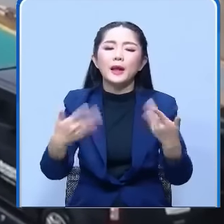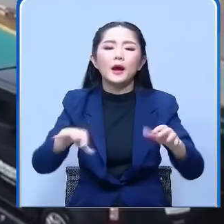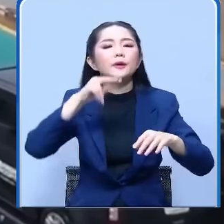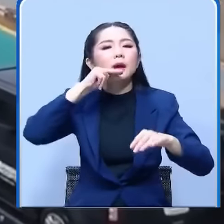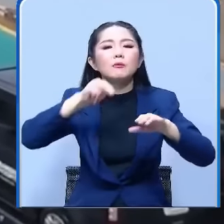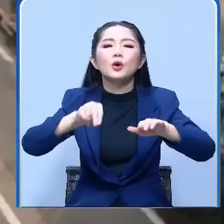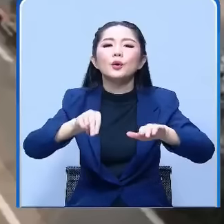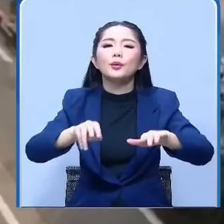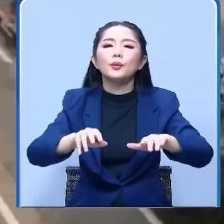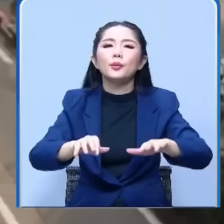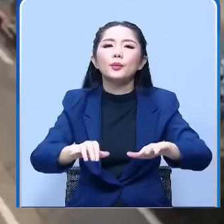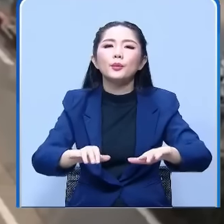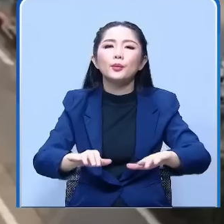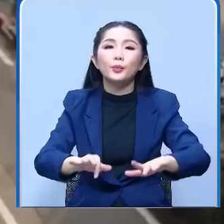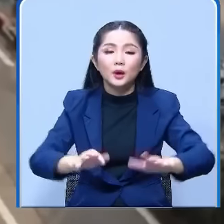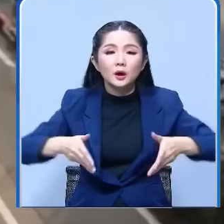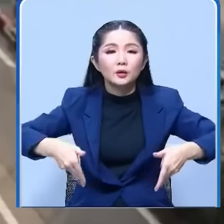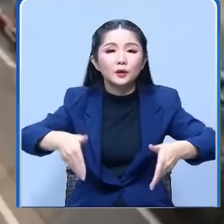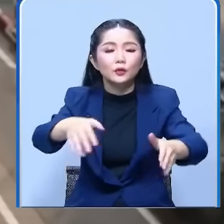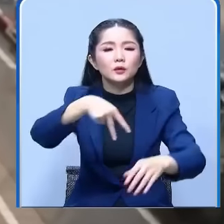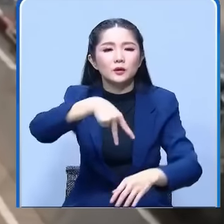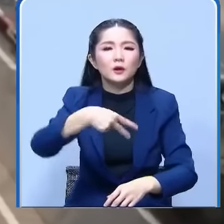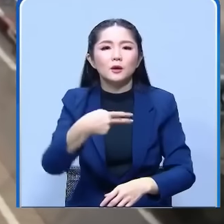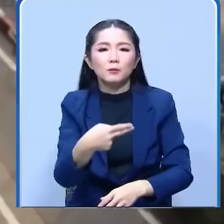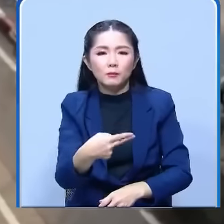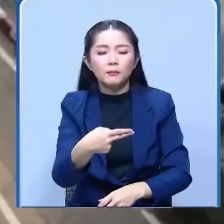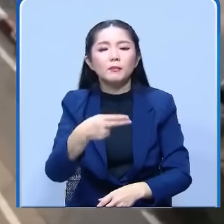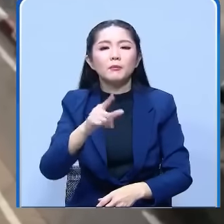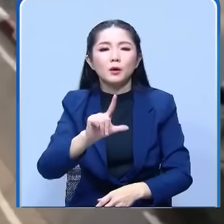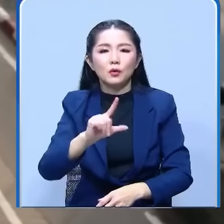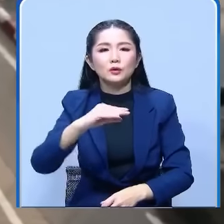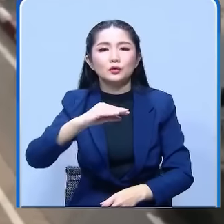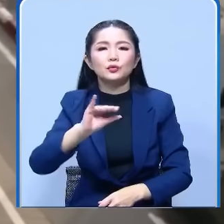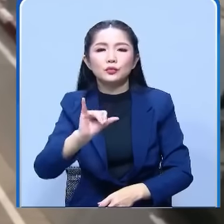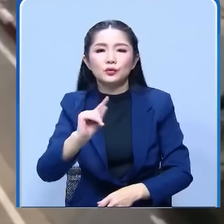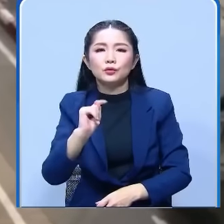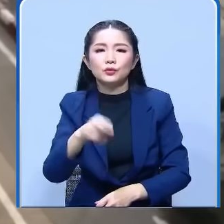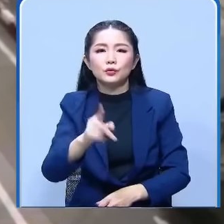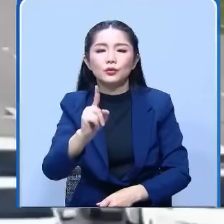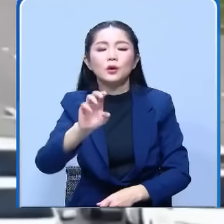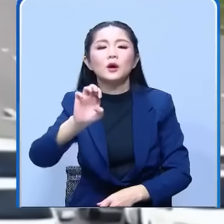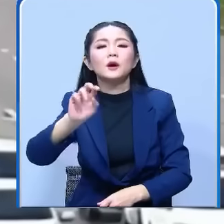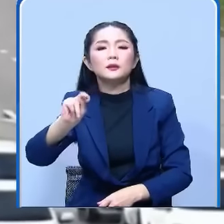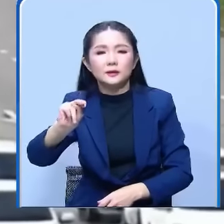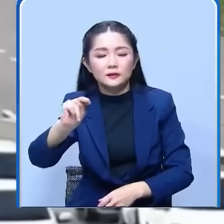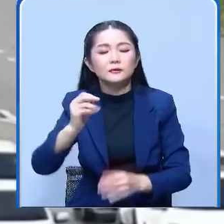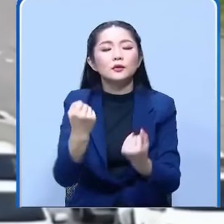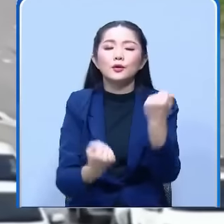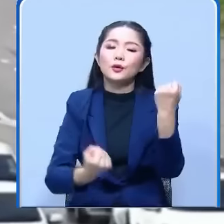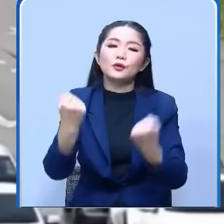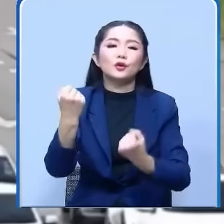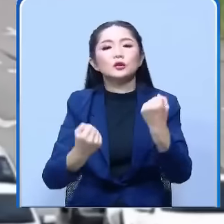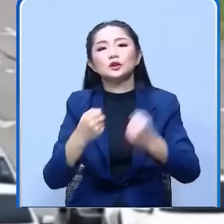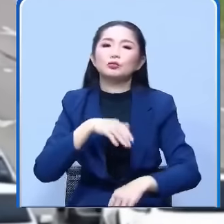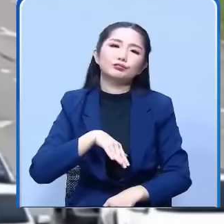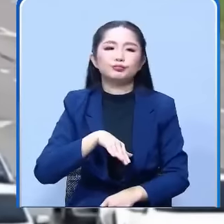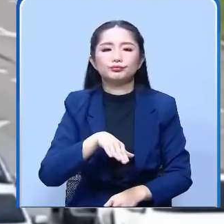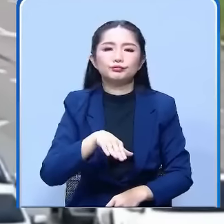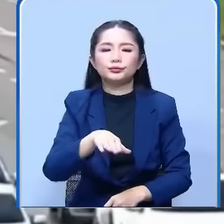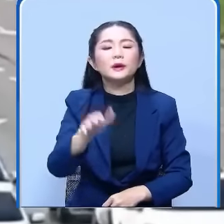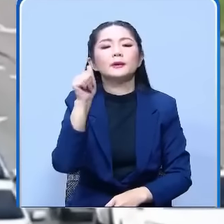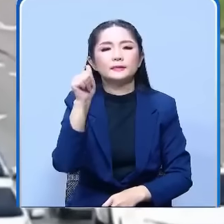บริเวณถนนพหลโยธินถนนทั้งสองฝั่งรถทุกชนิดก็สามารถสัญจรไปมาได้ตามปกติค่ะขณะที่สถานการณ์น้ำท่ว